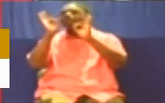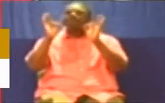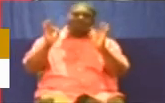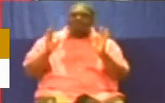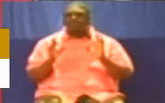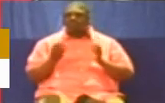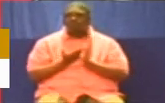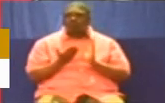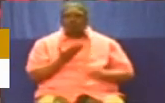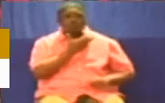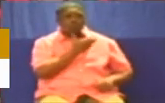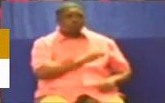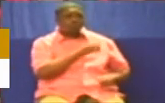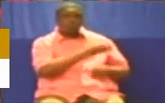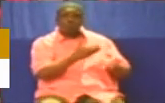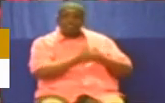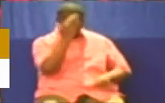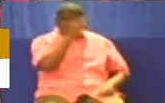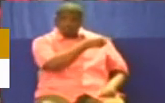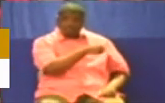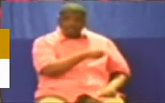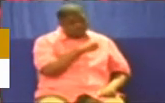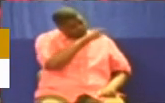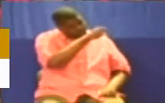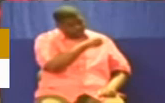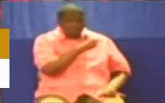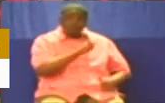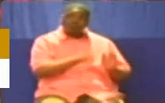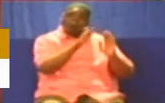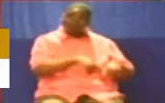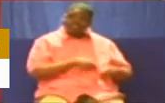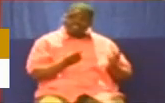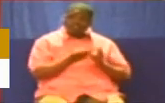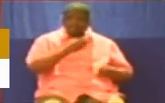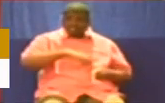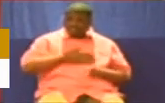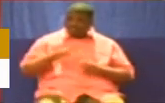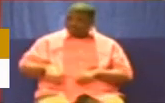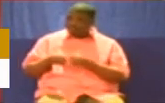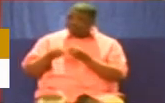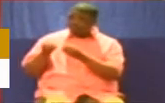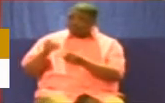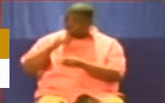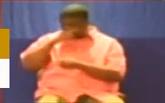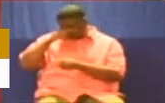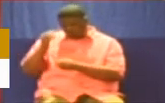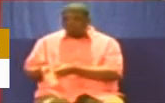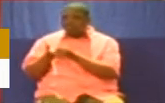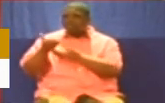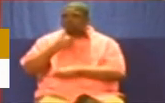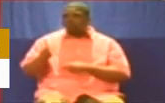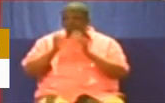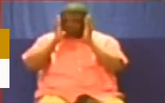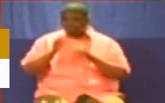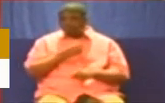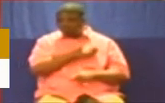Mheshimiwa Waziri wa Ujenzi na Uchukuzi atambue yeye ni mbunge kama sisi, mamlaka aliyopewa na Mheshimiwa Rais. Asante sana, ilikuwa kumsaidia tu Mheshimiwa Rais.